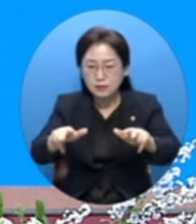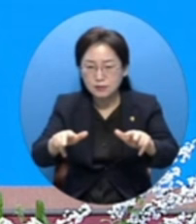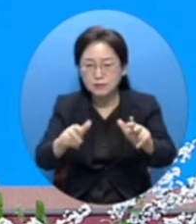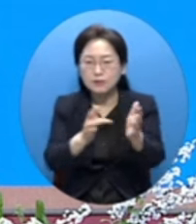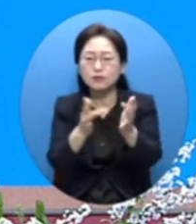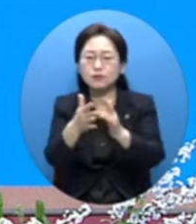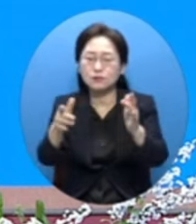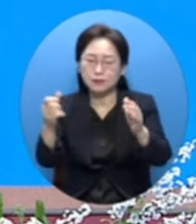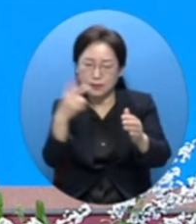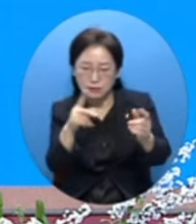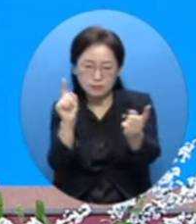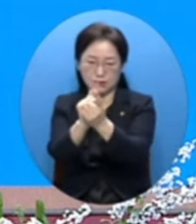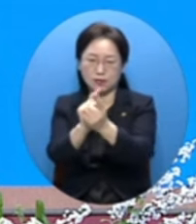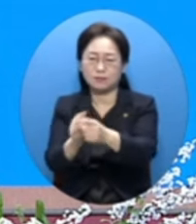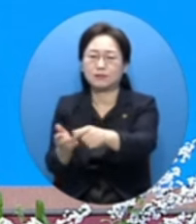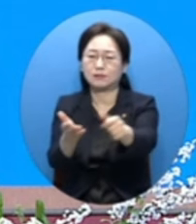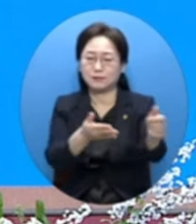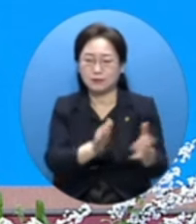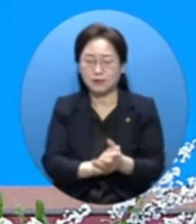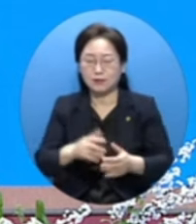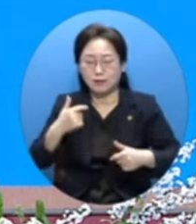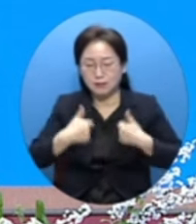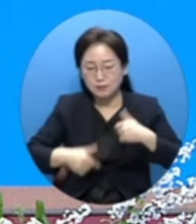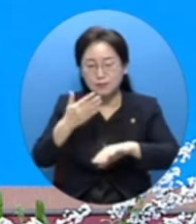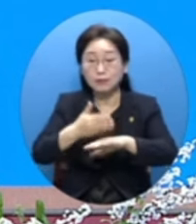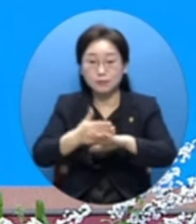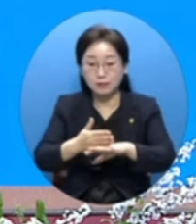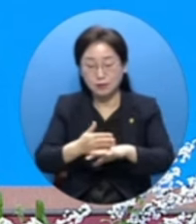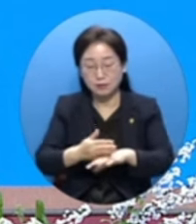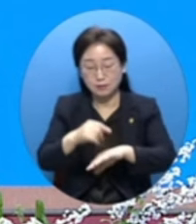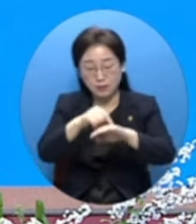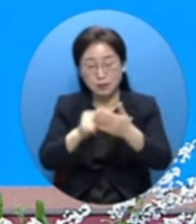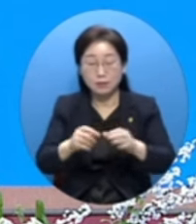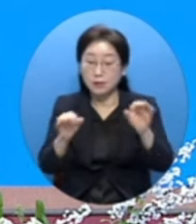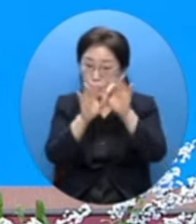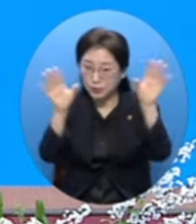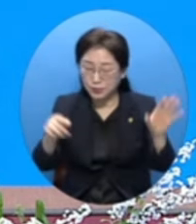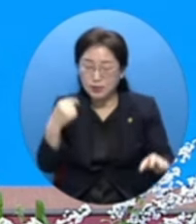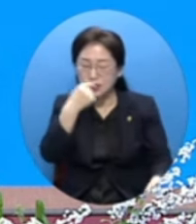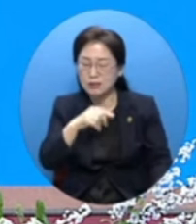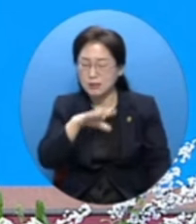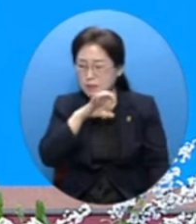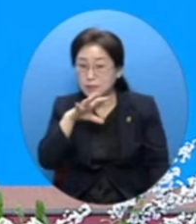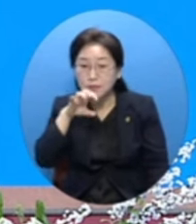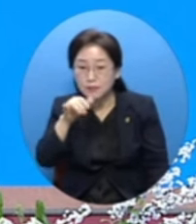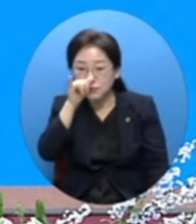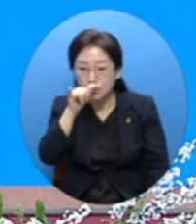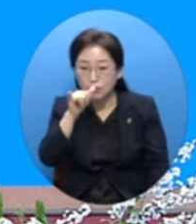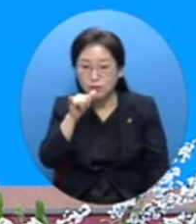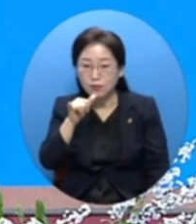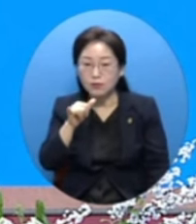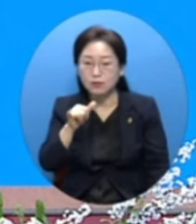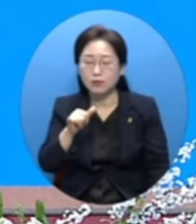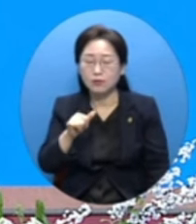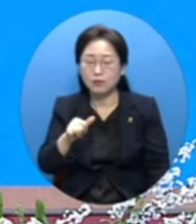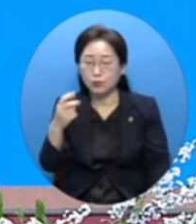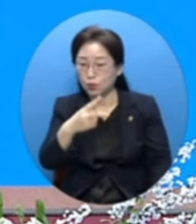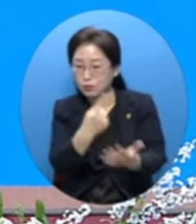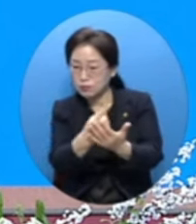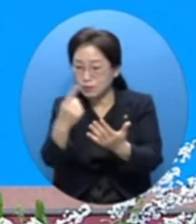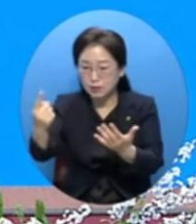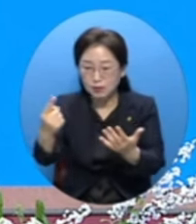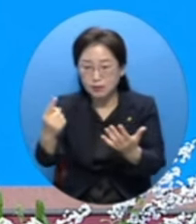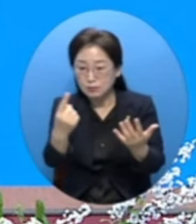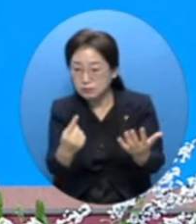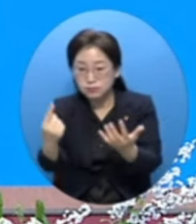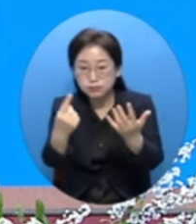되기를 바랍니다. 기쁨과 감사가 사라졌습니까? 쉽게 원망과 불평이 나옵니까? 있어야 할 자리 있지 아니하고 섬김의